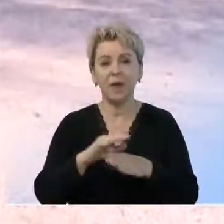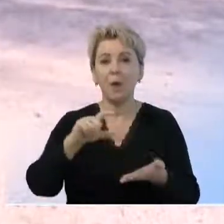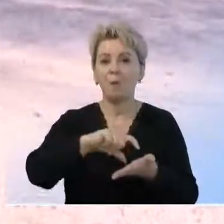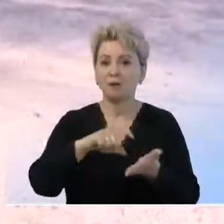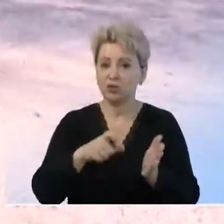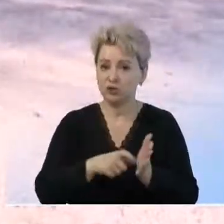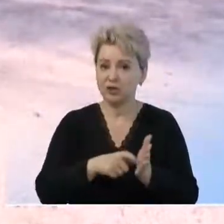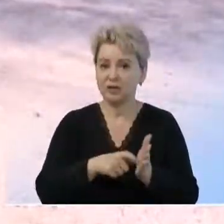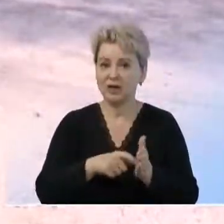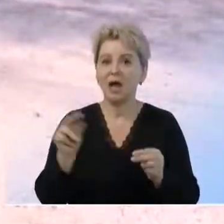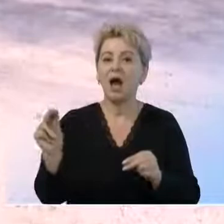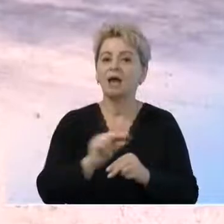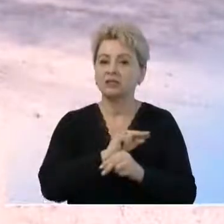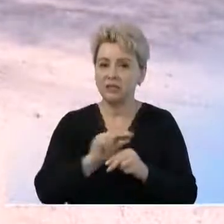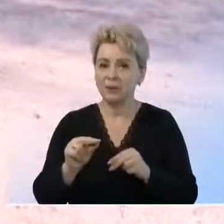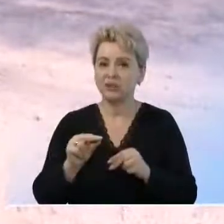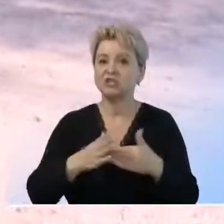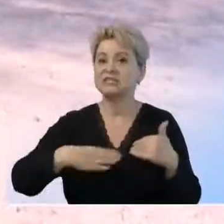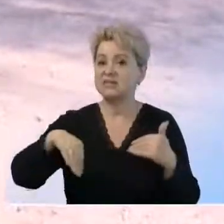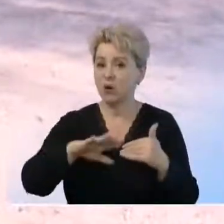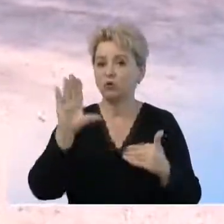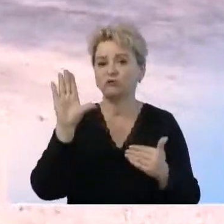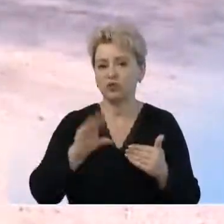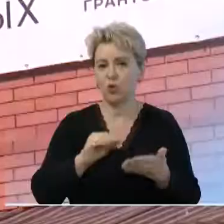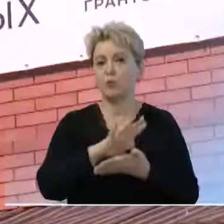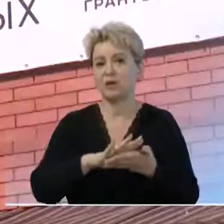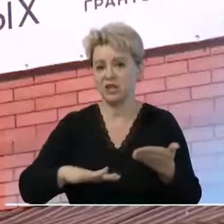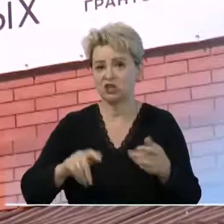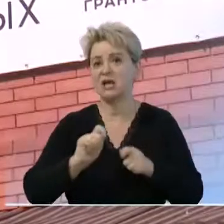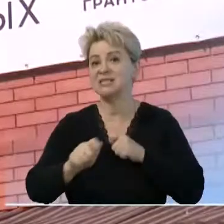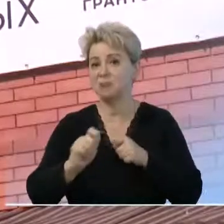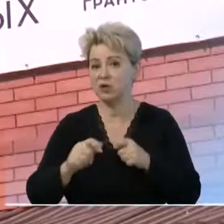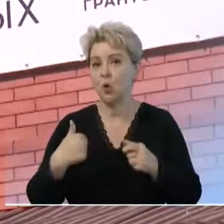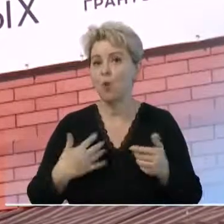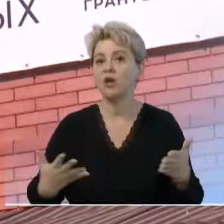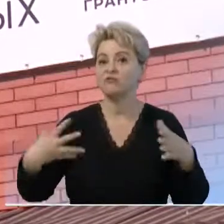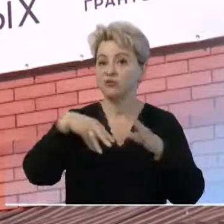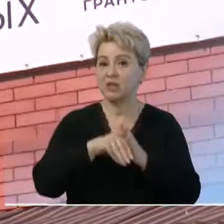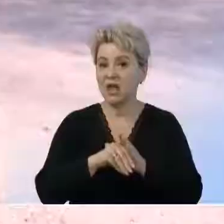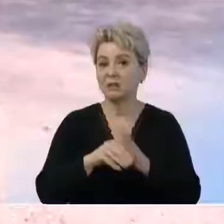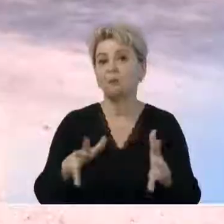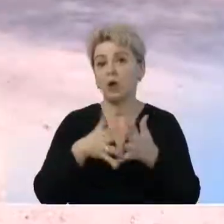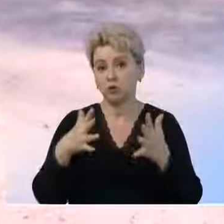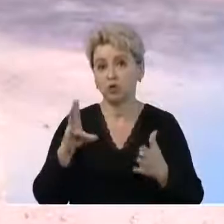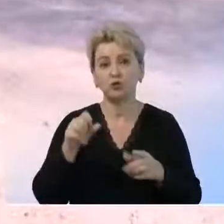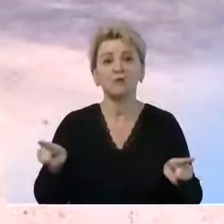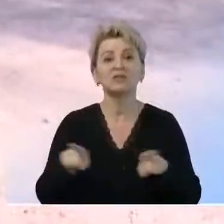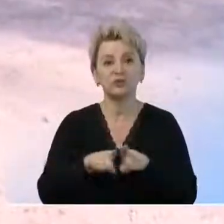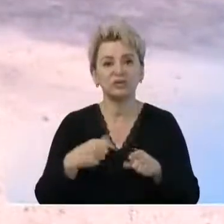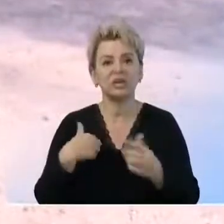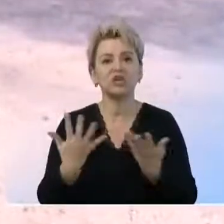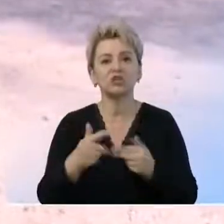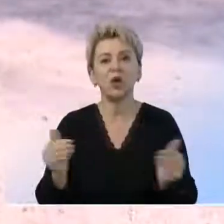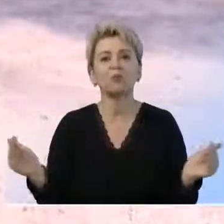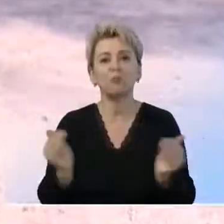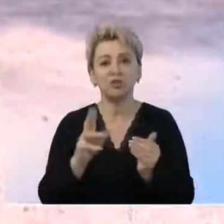помещение, отремонтировала его землю, то есть продолжаю спонсировать. Мой вклад хоть и значительный, но все-таки я считаю меньше,